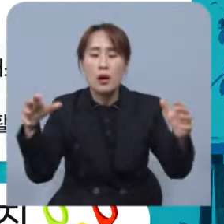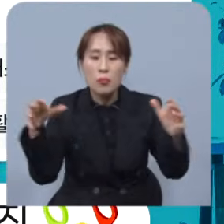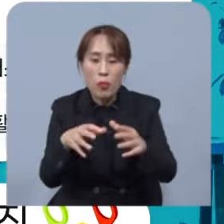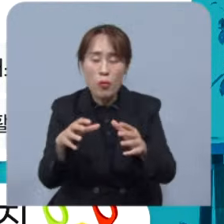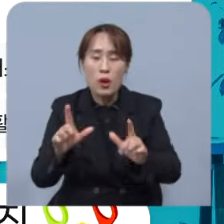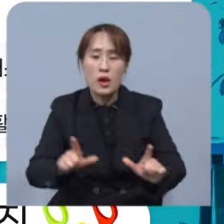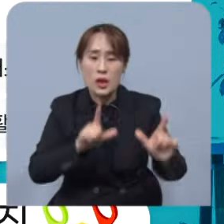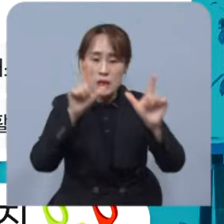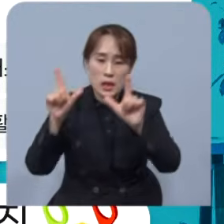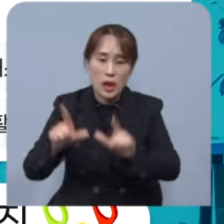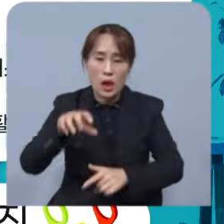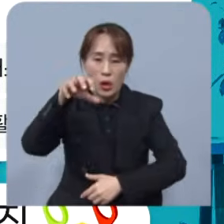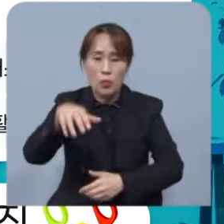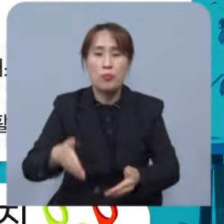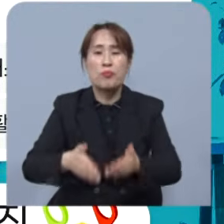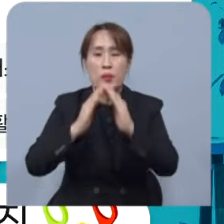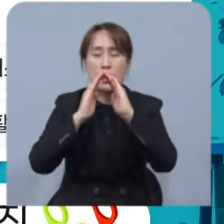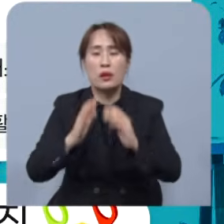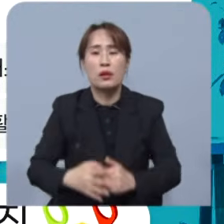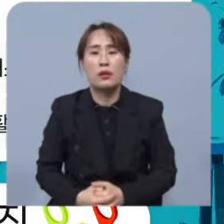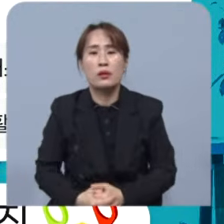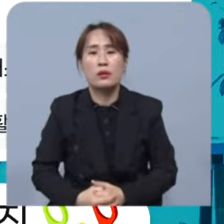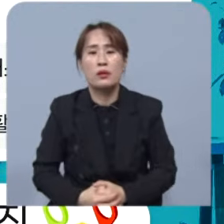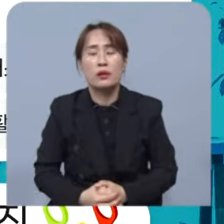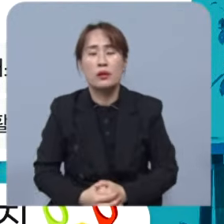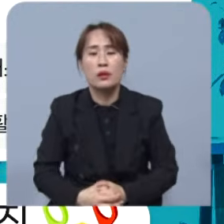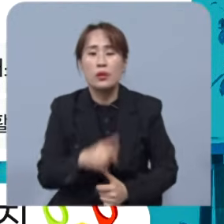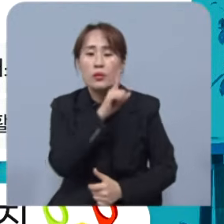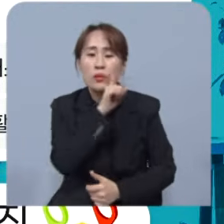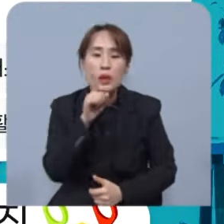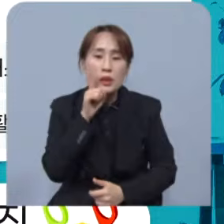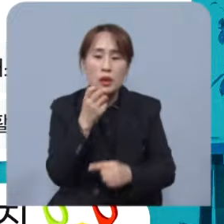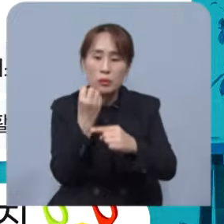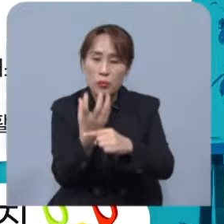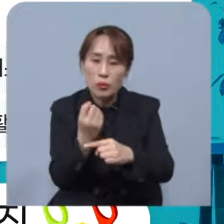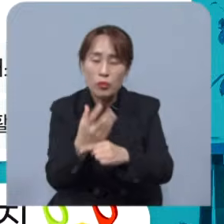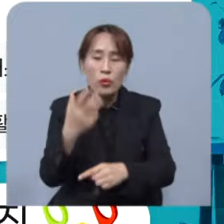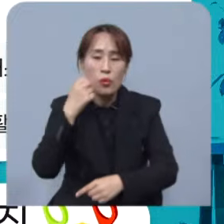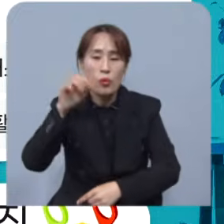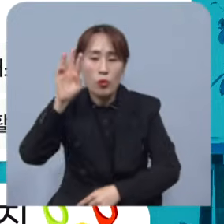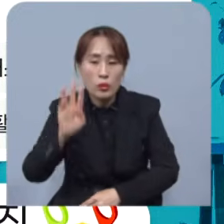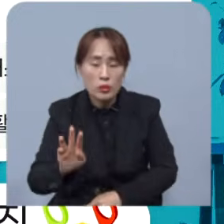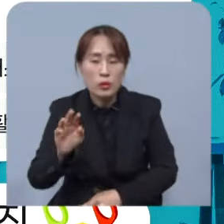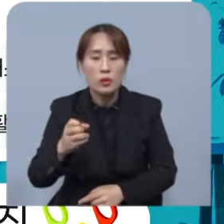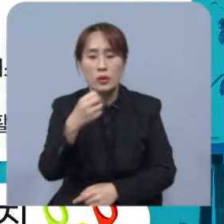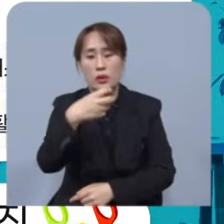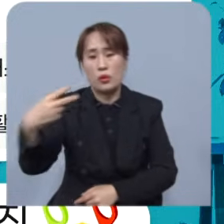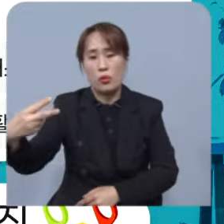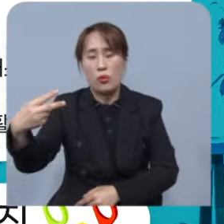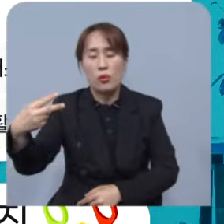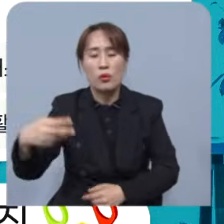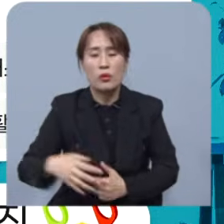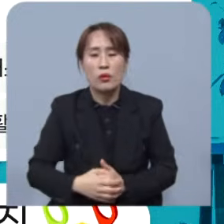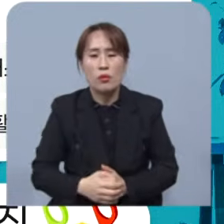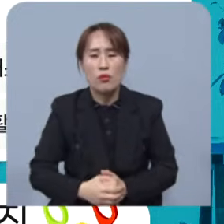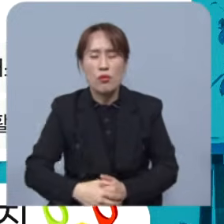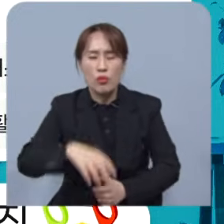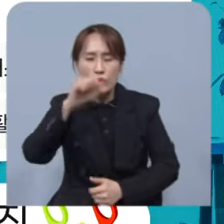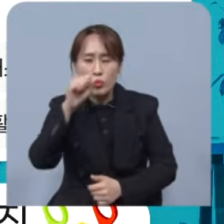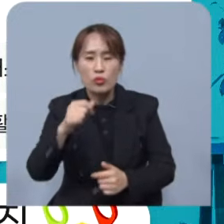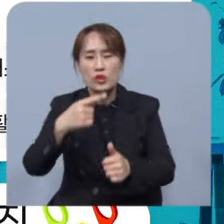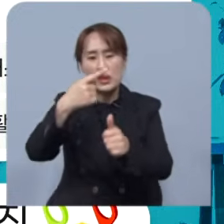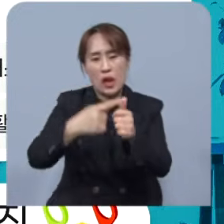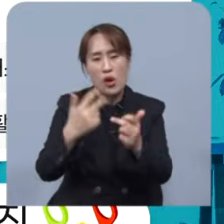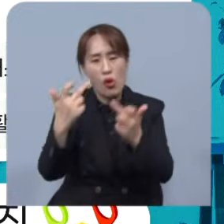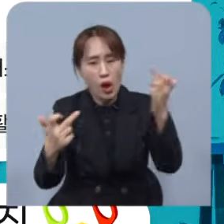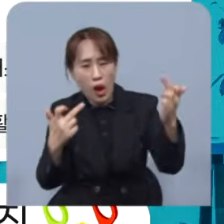복합 생활 거점을 조성하겠습니다. 괴산, 보은, 옥천, 영동의 수해안 청정 자원을